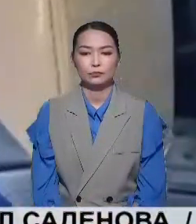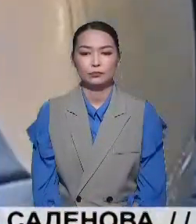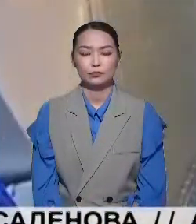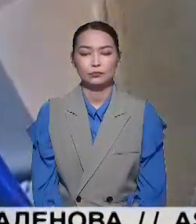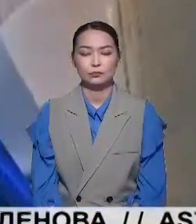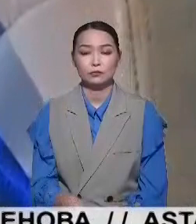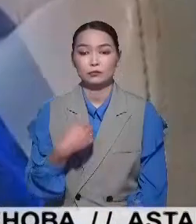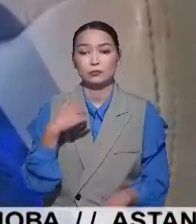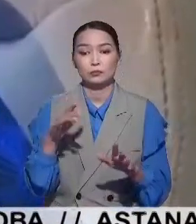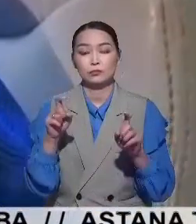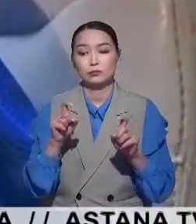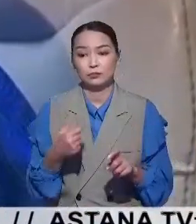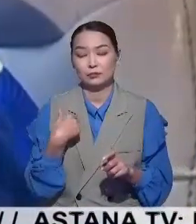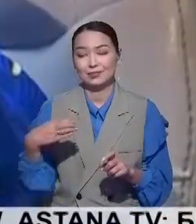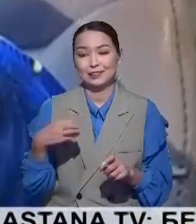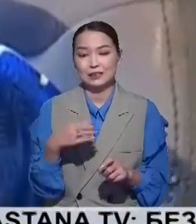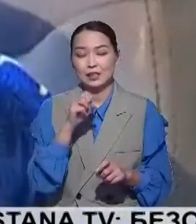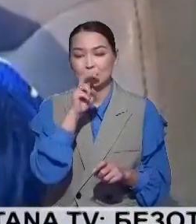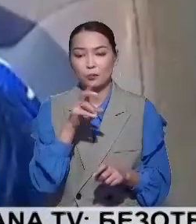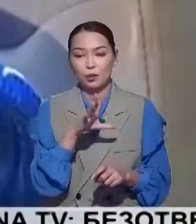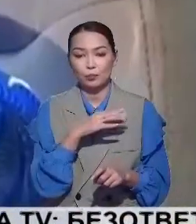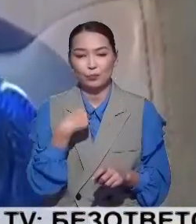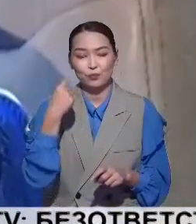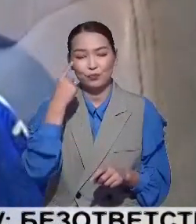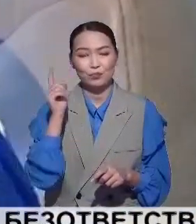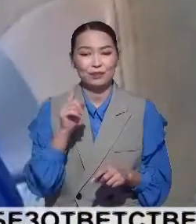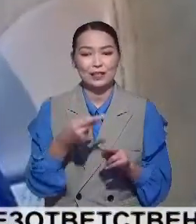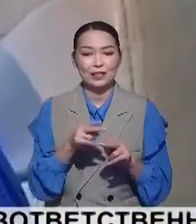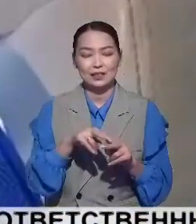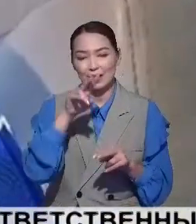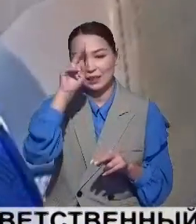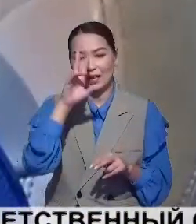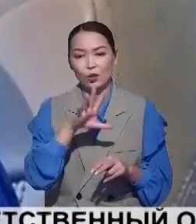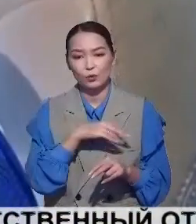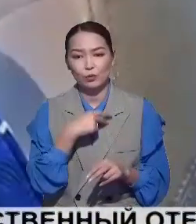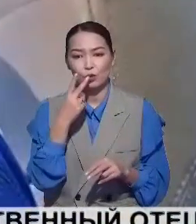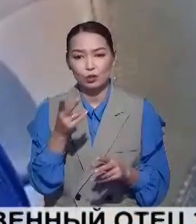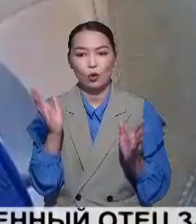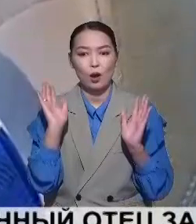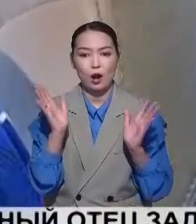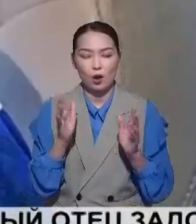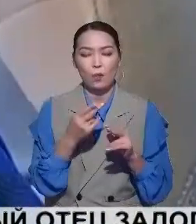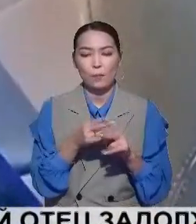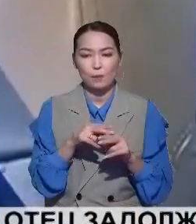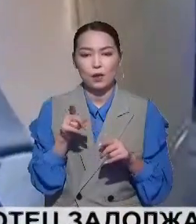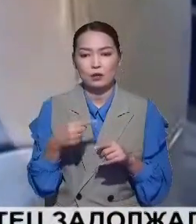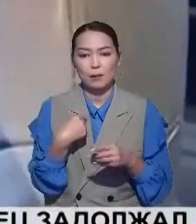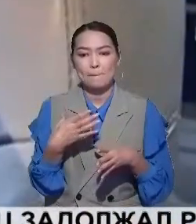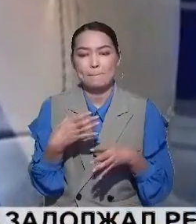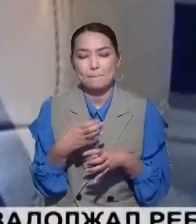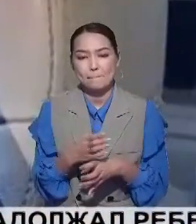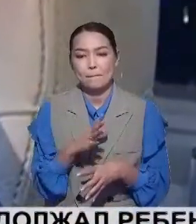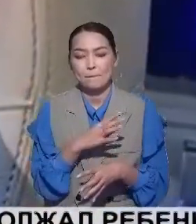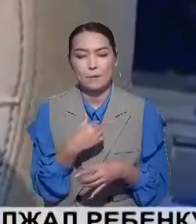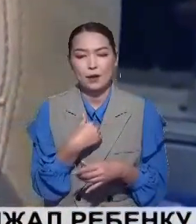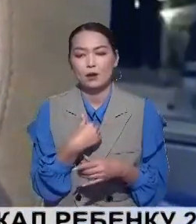Как только я села, меня укусила змея. Сначала я подумала, что это таракан, но потом увидела, что это огромный питон. Он начал душить меня. Сначала я